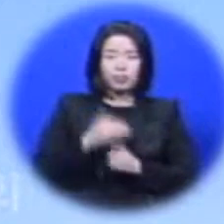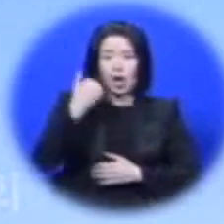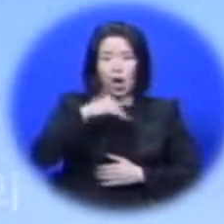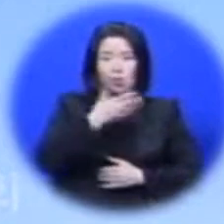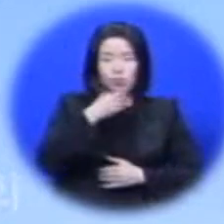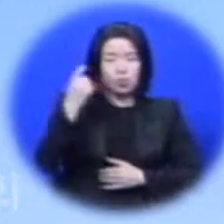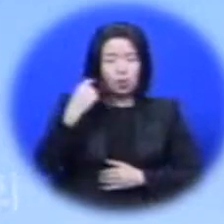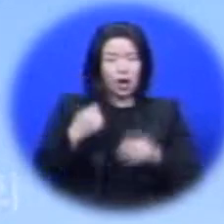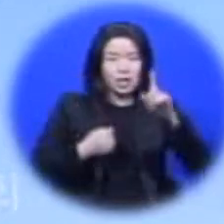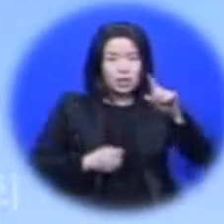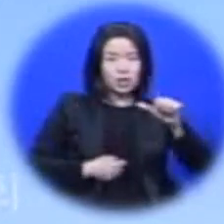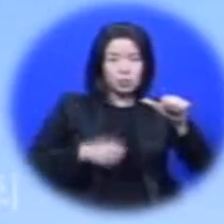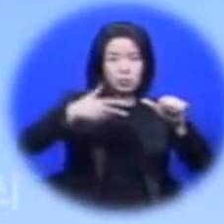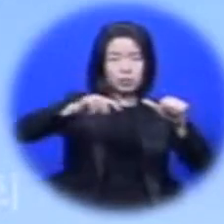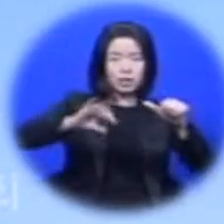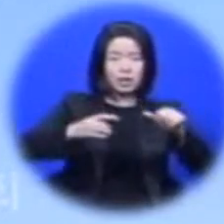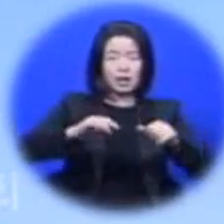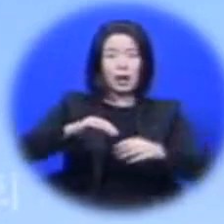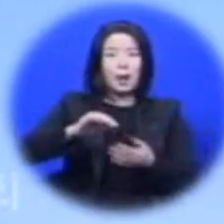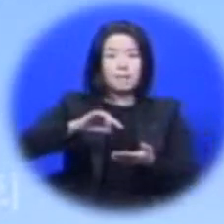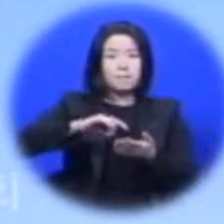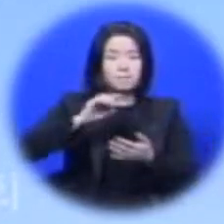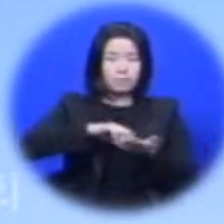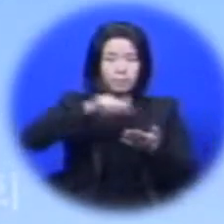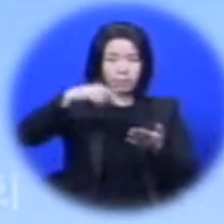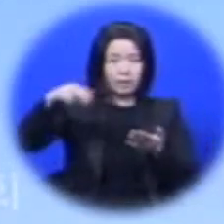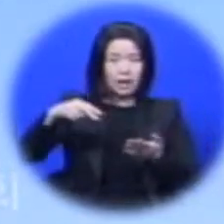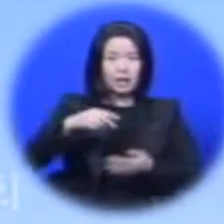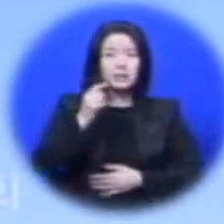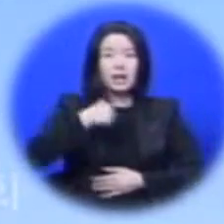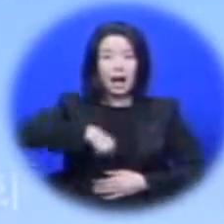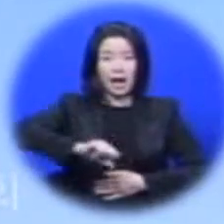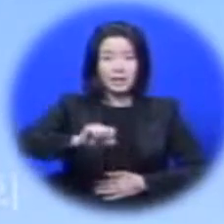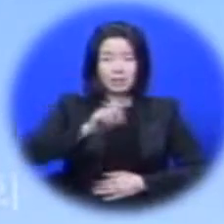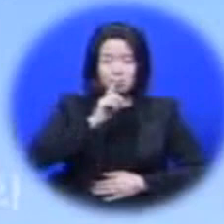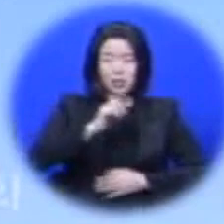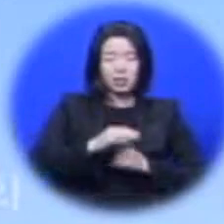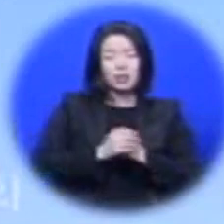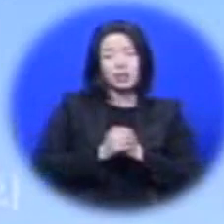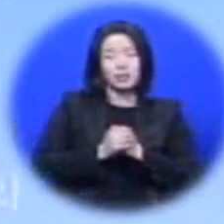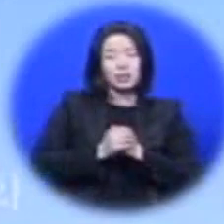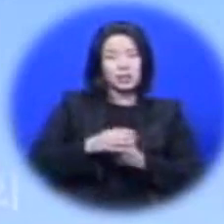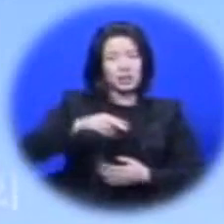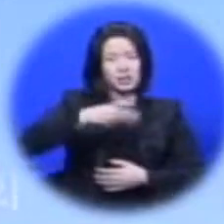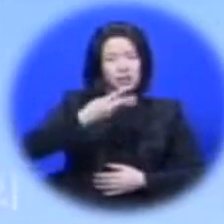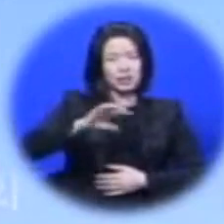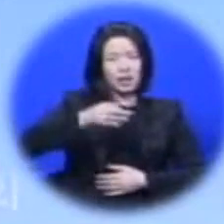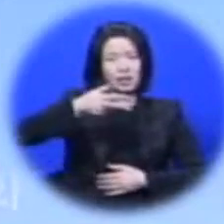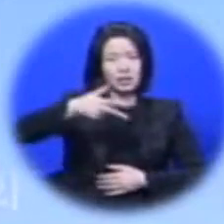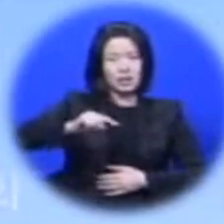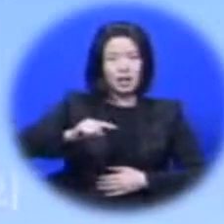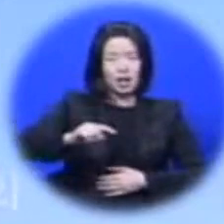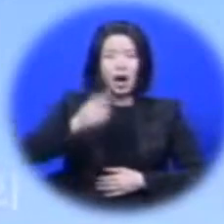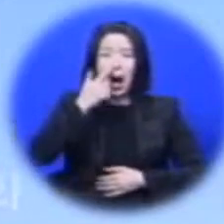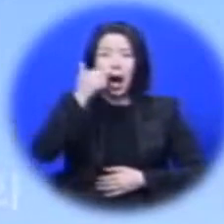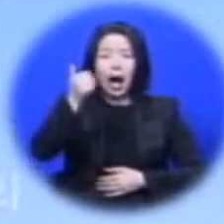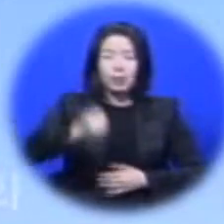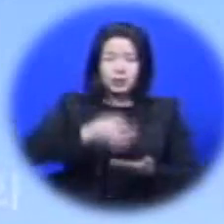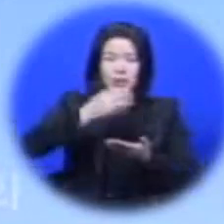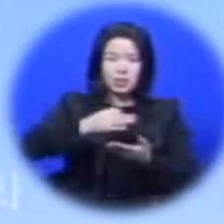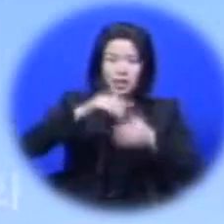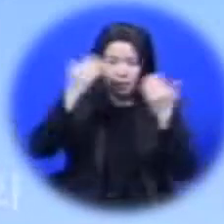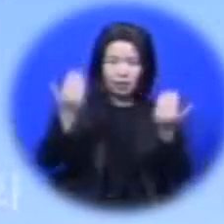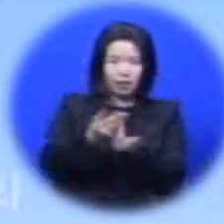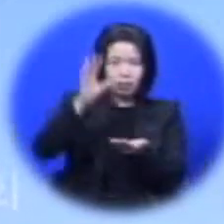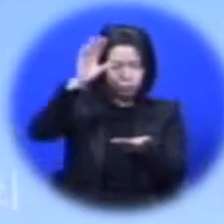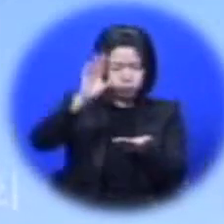누가복음 15장에 탕자의 이야기가 나옵니다. 탕자는 아버지 재산을 다 말아먹은 정말 아버지의